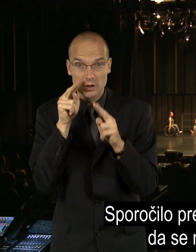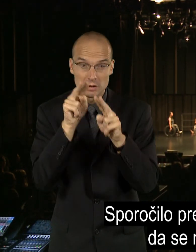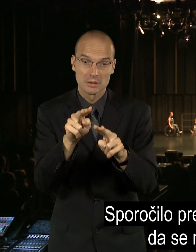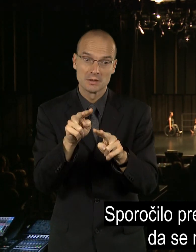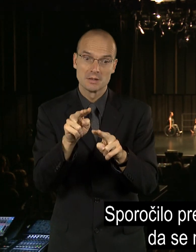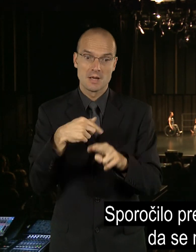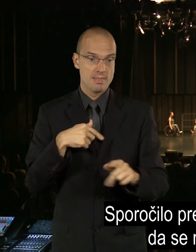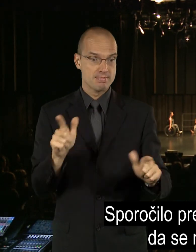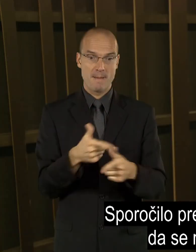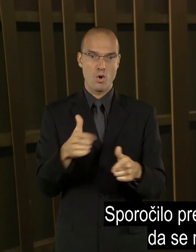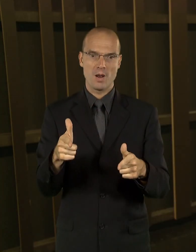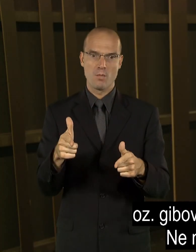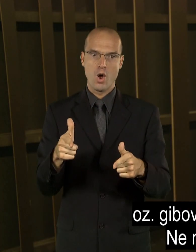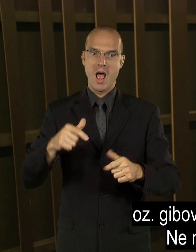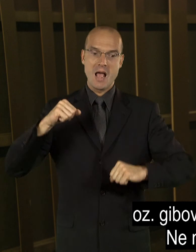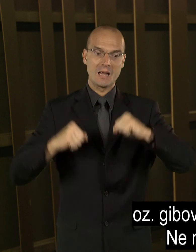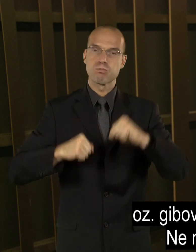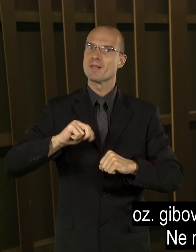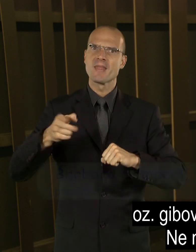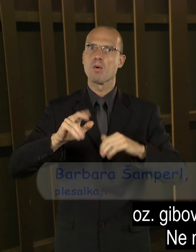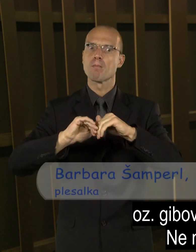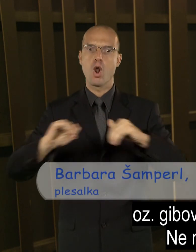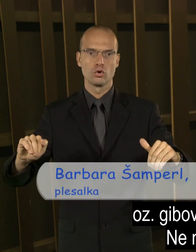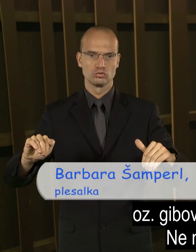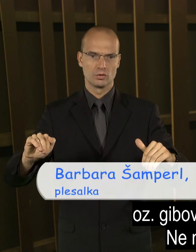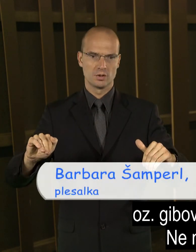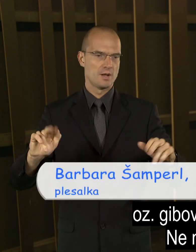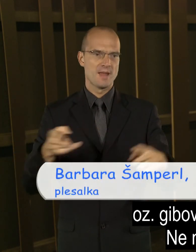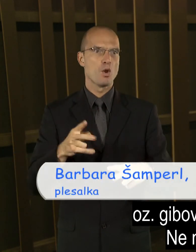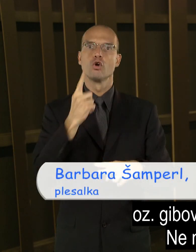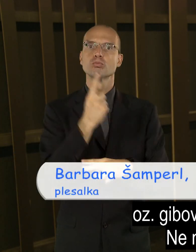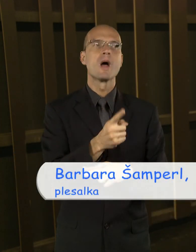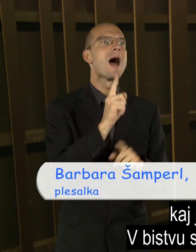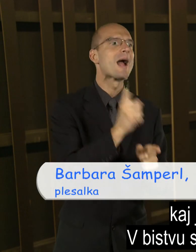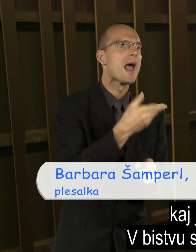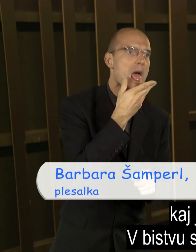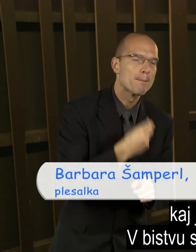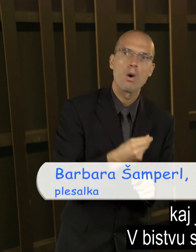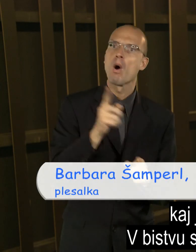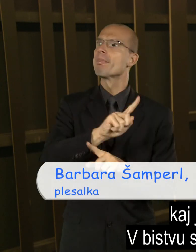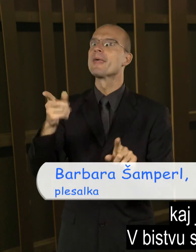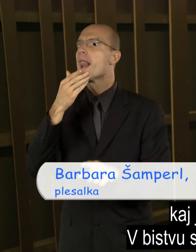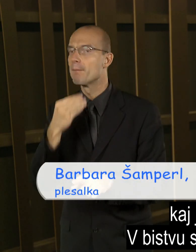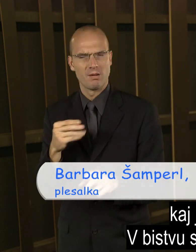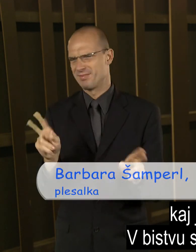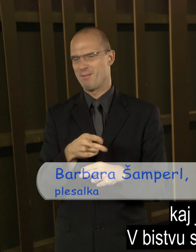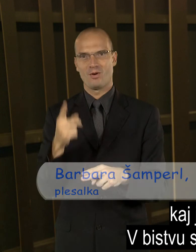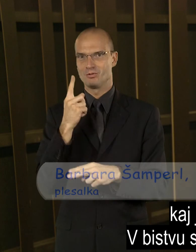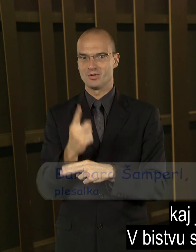v bistvu se ne moramo ločevati oziroma gibov ne moramo ločevati, ne moramo določati, kaj je lepo, kaj ni. V bistvu smo